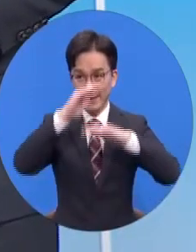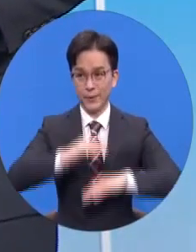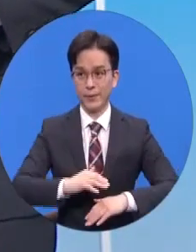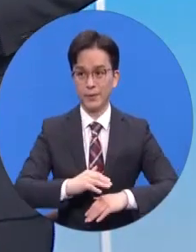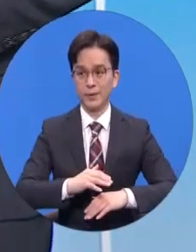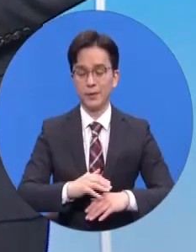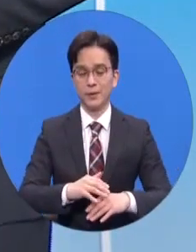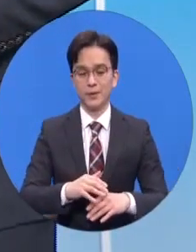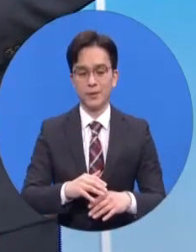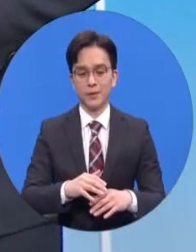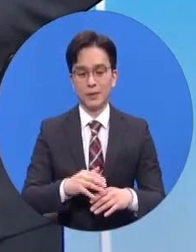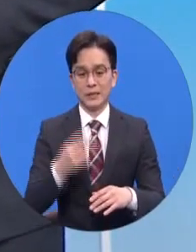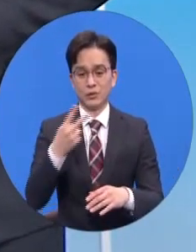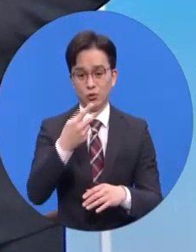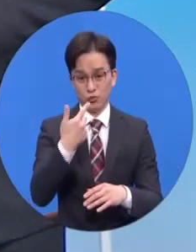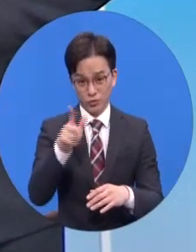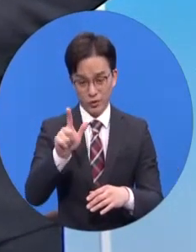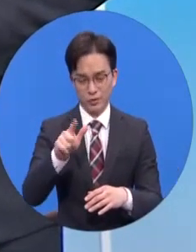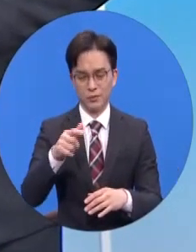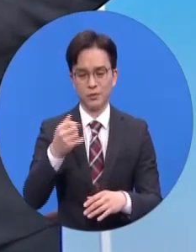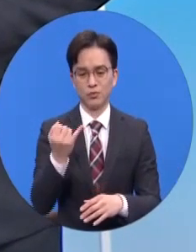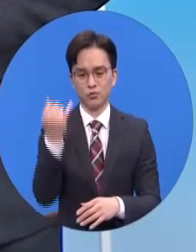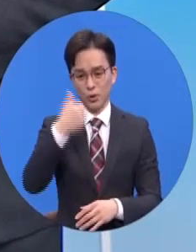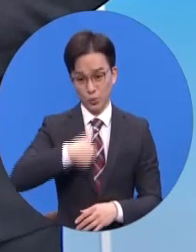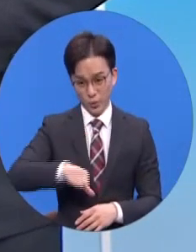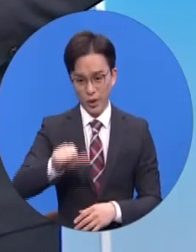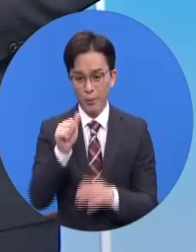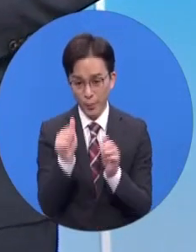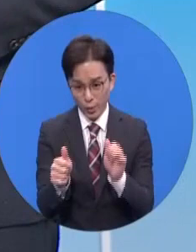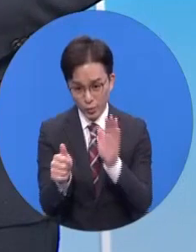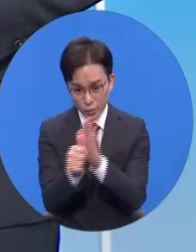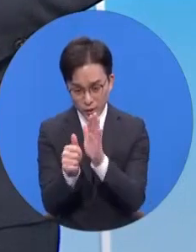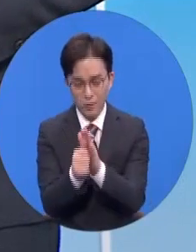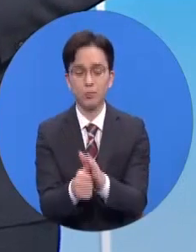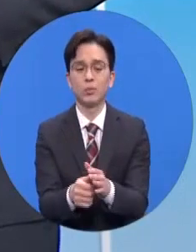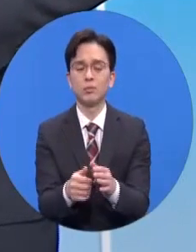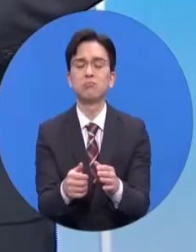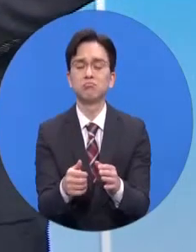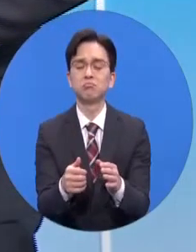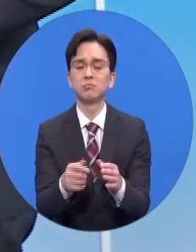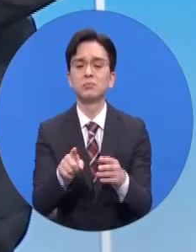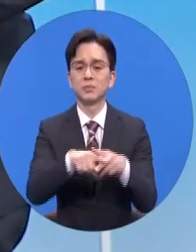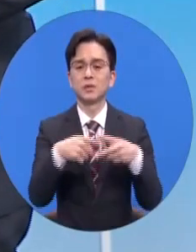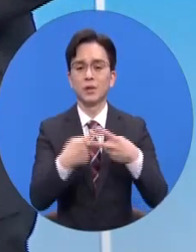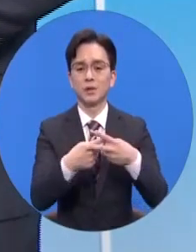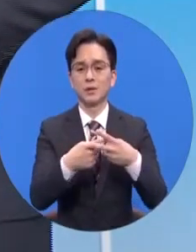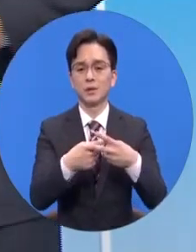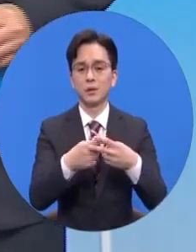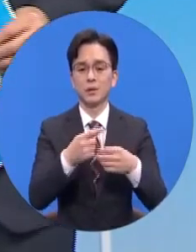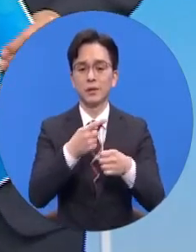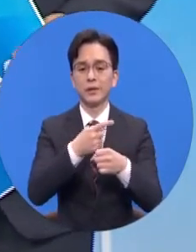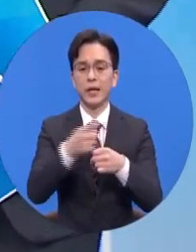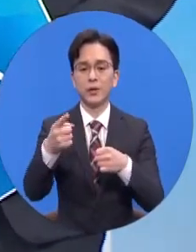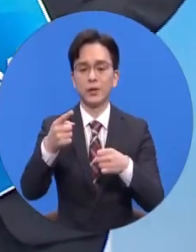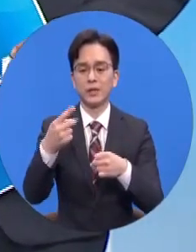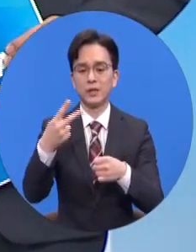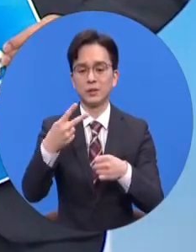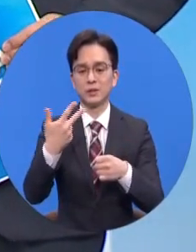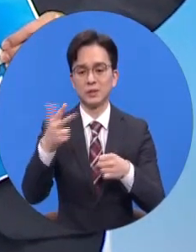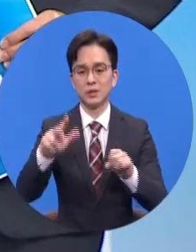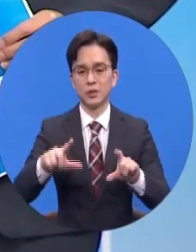조카 라서 어쩔 수 없이 변환을 했다 라고 할 수 있지만 두번째 경우에는 그러면 어떻게 할